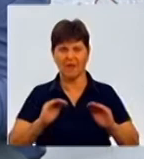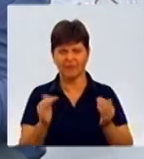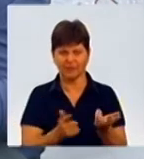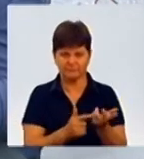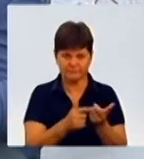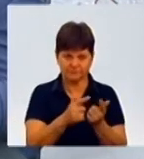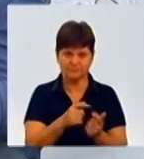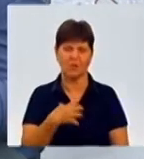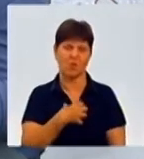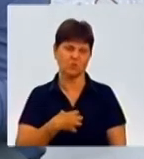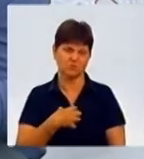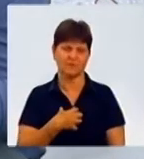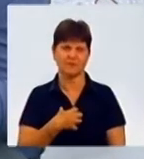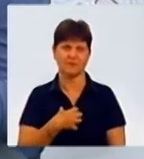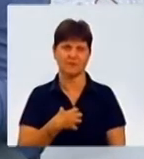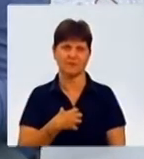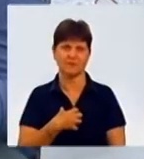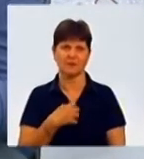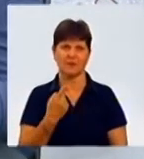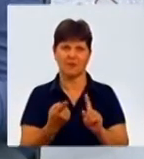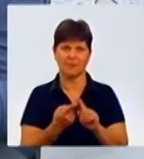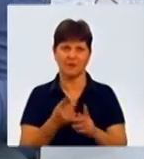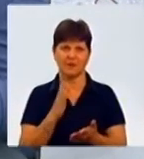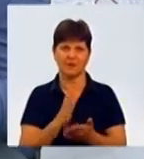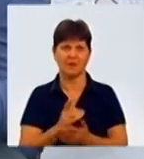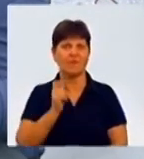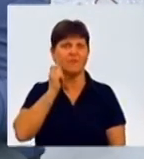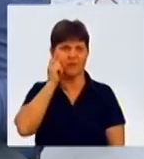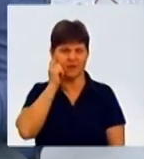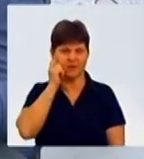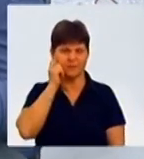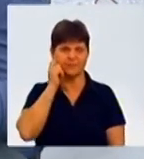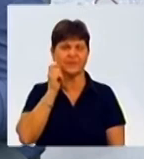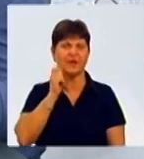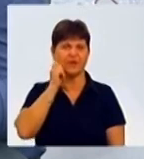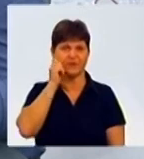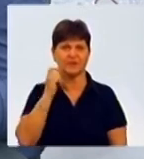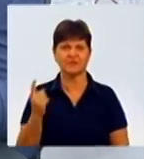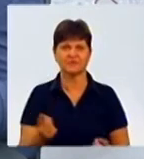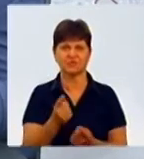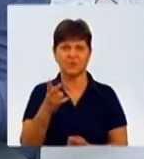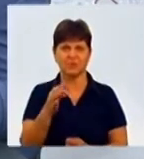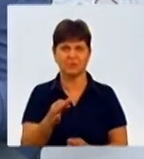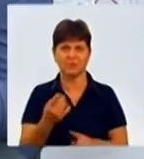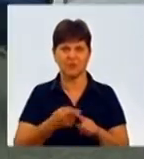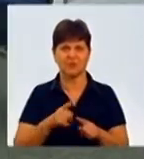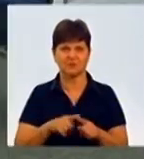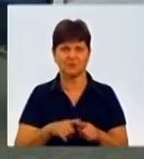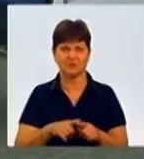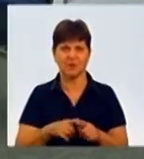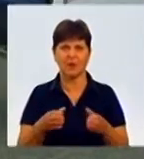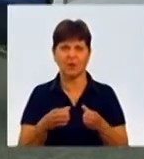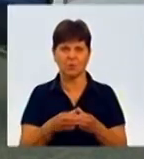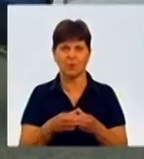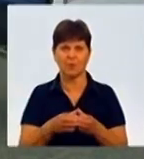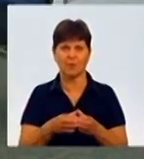основні, найважливіші. Найпершим це є вік. З віком, звичайно, відповідно, досягаючи цих груп ризику